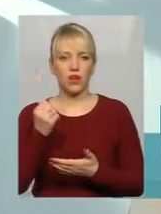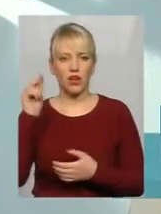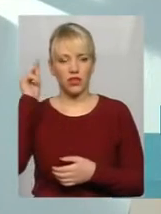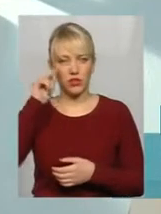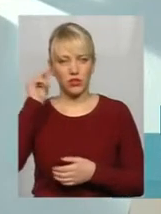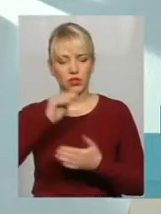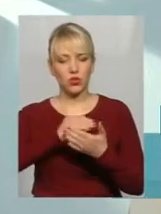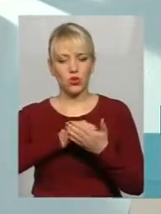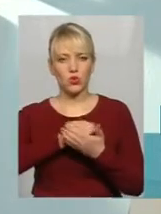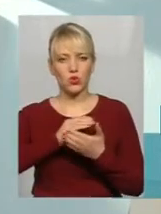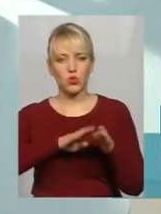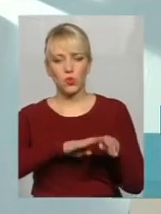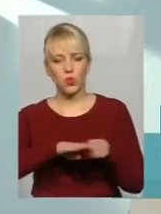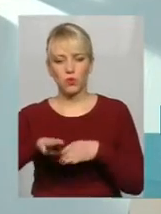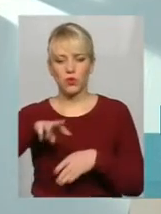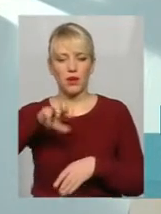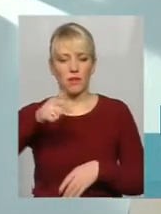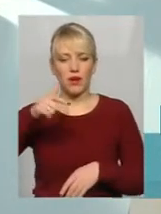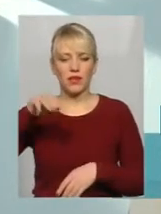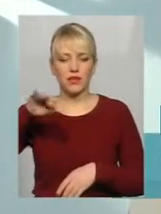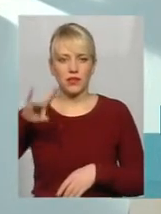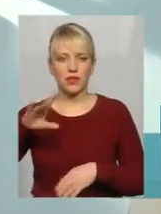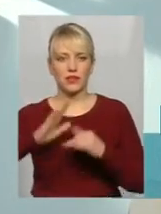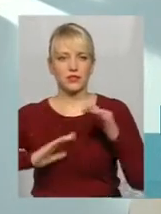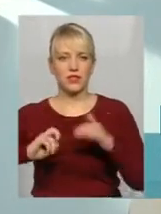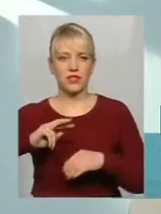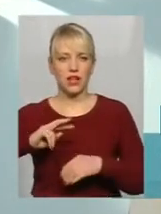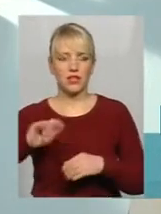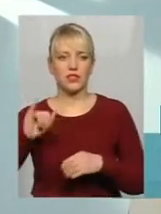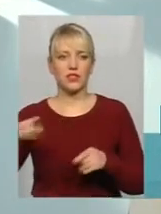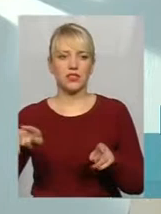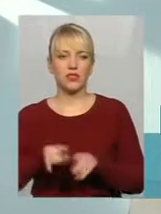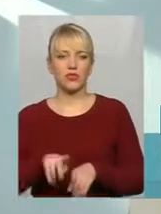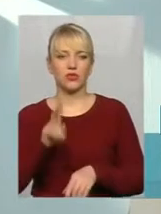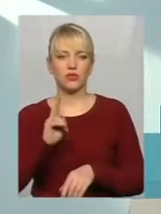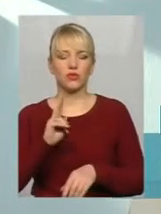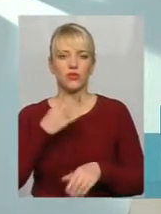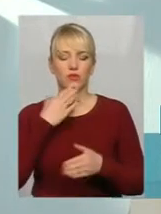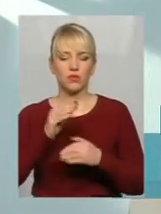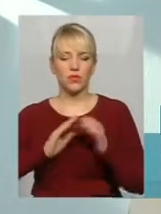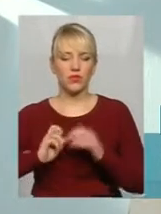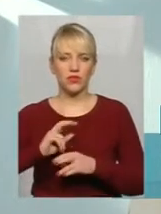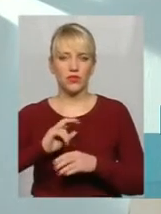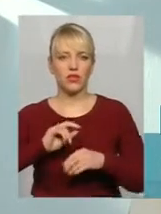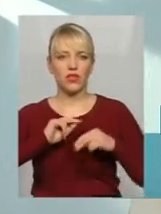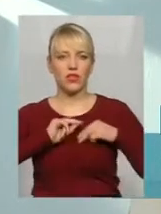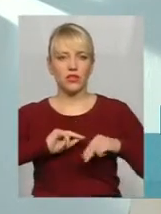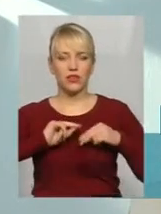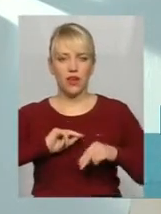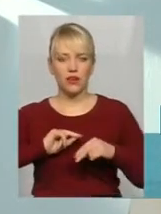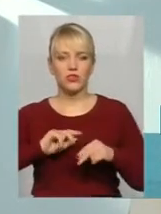здобувають ступінь магістра-спеціаліста, продовжують навчатися. Також є, які за своєю професійною діяльністю,